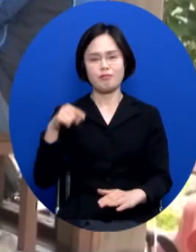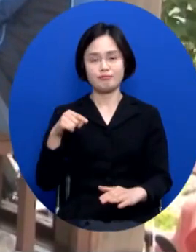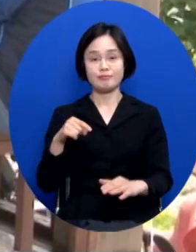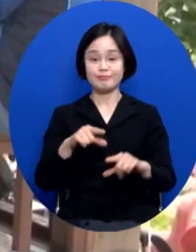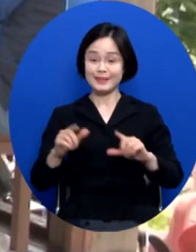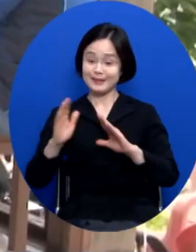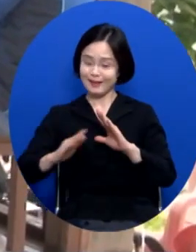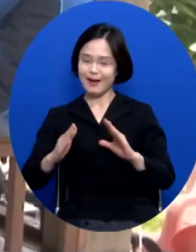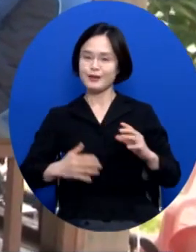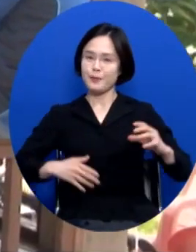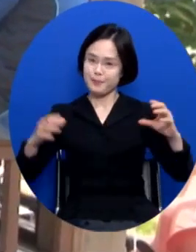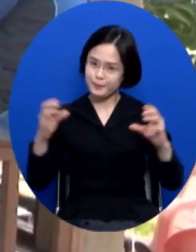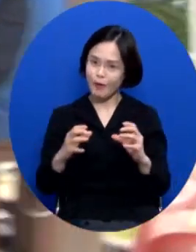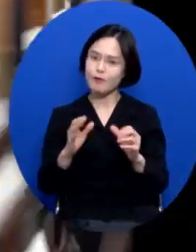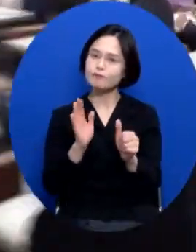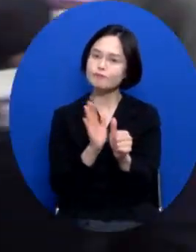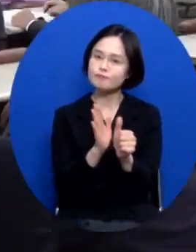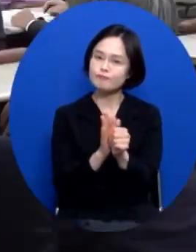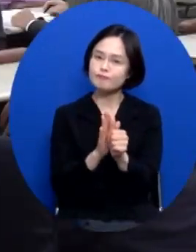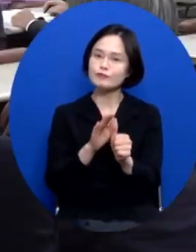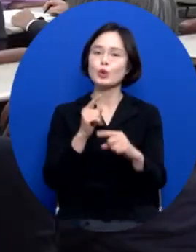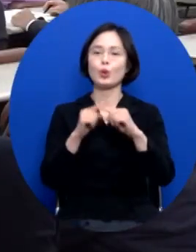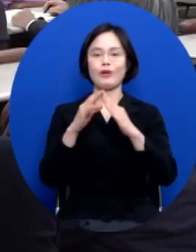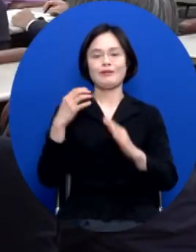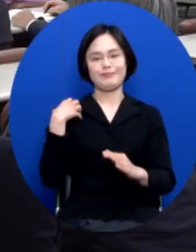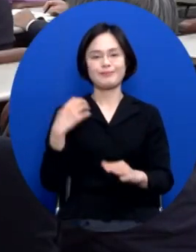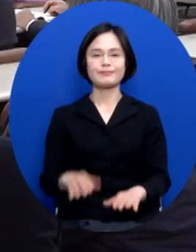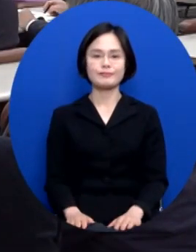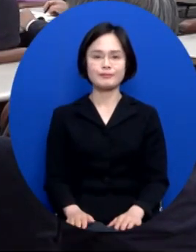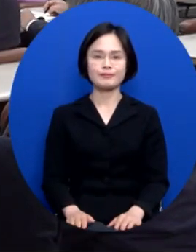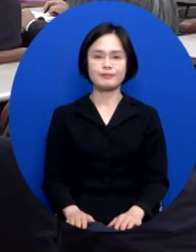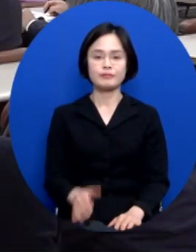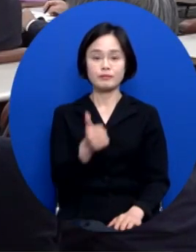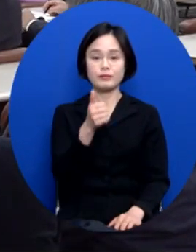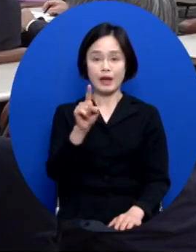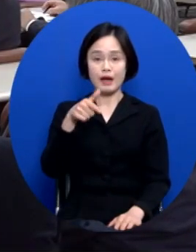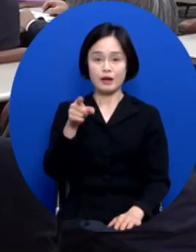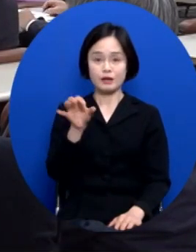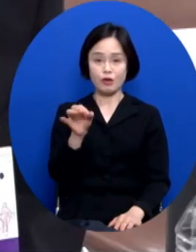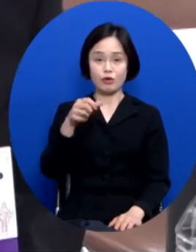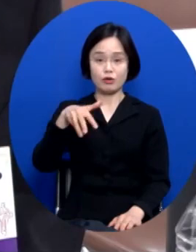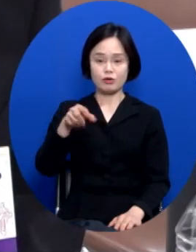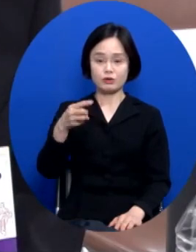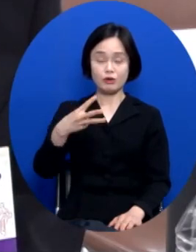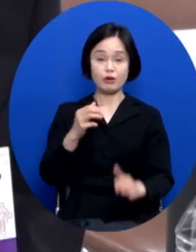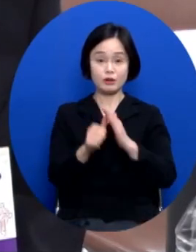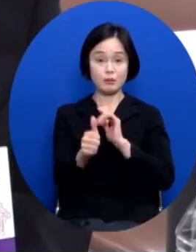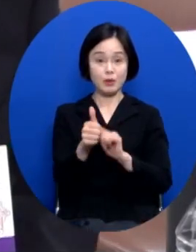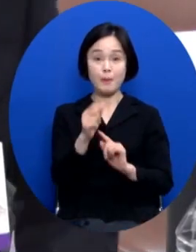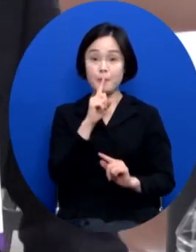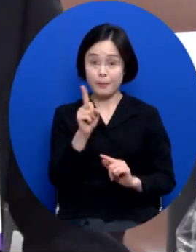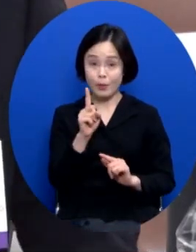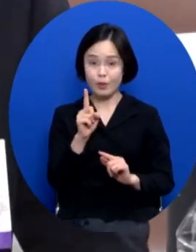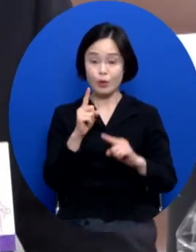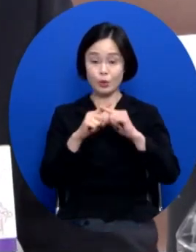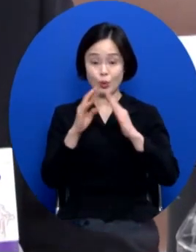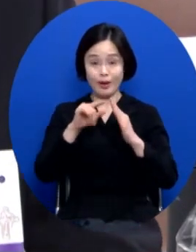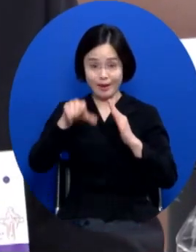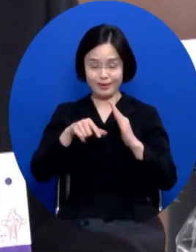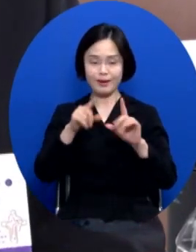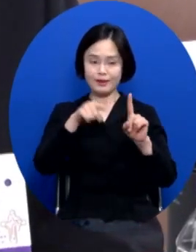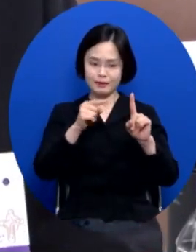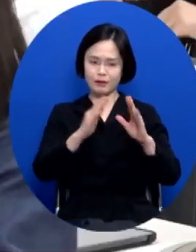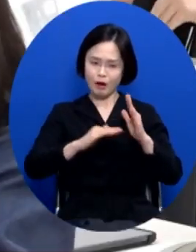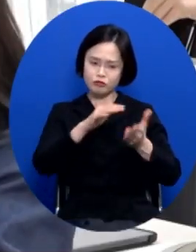도모해야 한다고 덧붙였습니다 뉴젠 아카데미 타경 대표는 교회 내에서 1인 가구를 받아들이고 흡수할